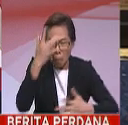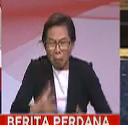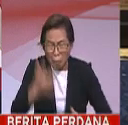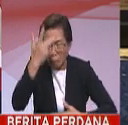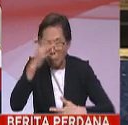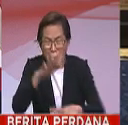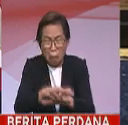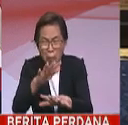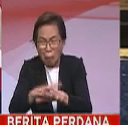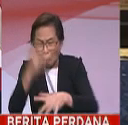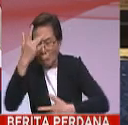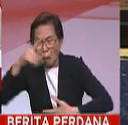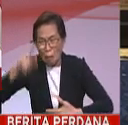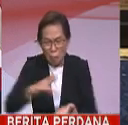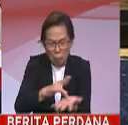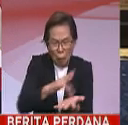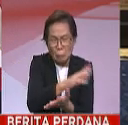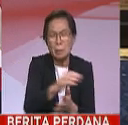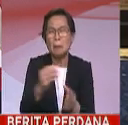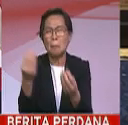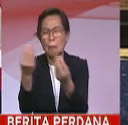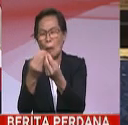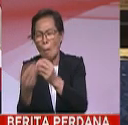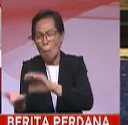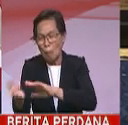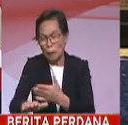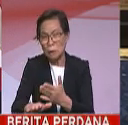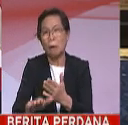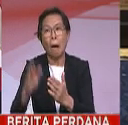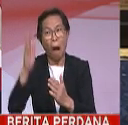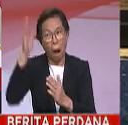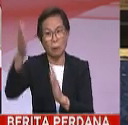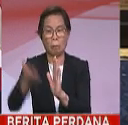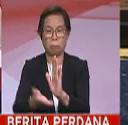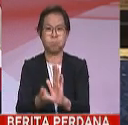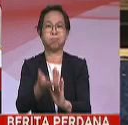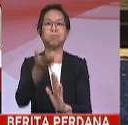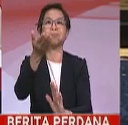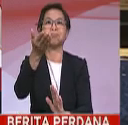memerlukan rawatan dan kes-kes kematian akan terus meningkat.